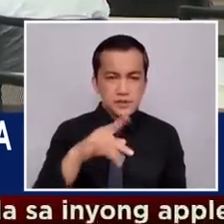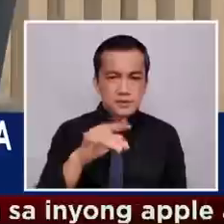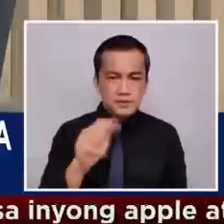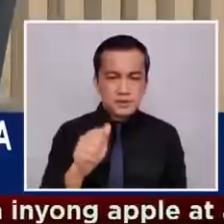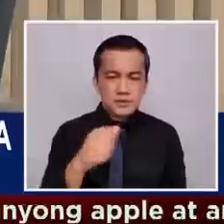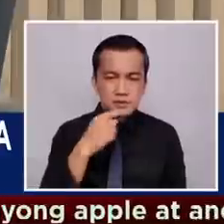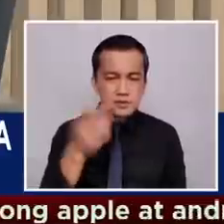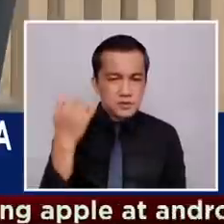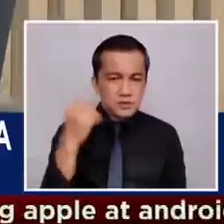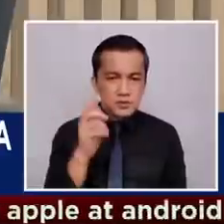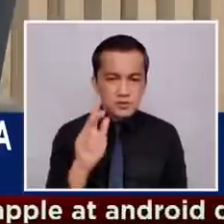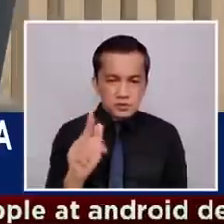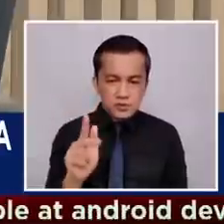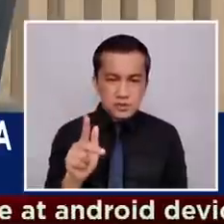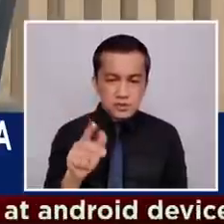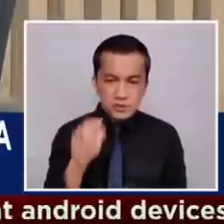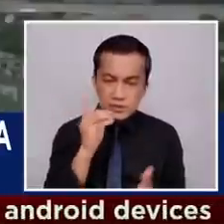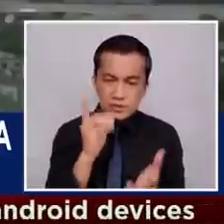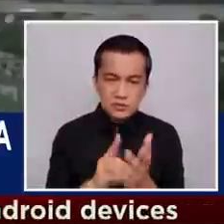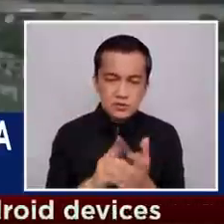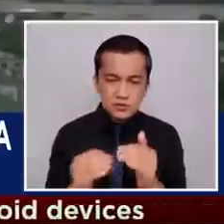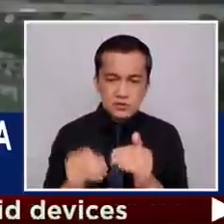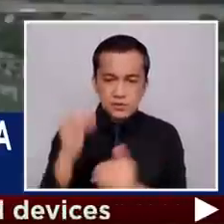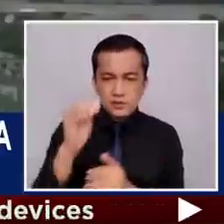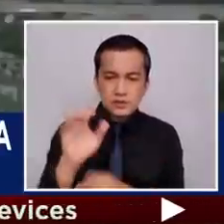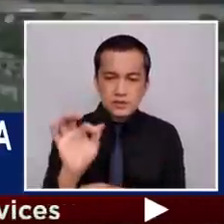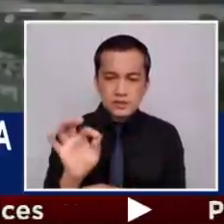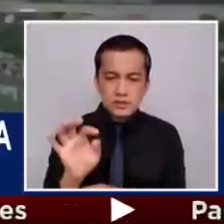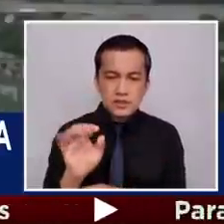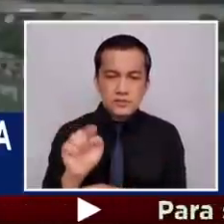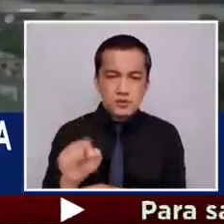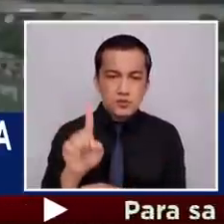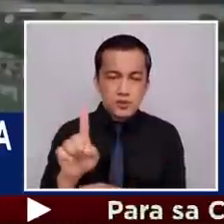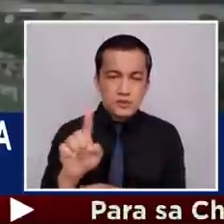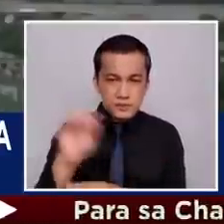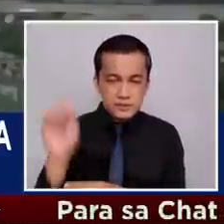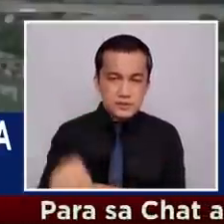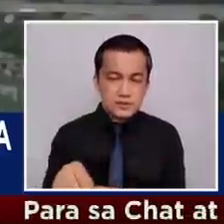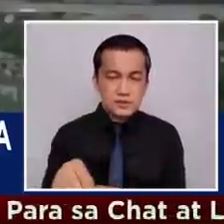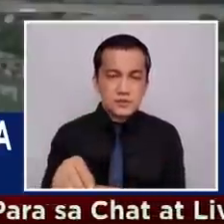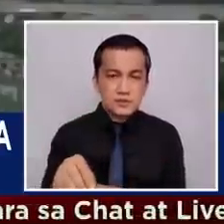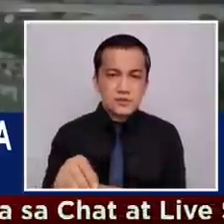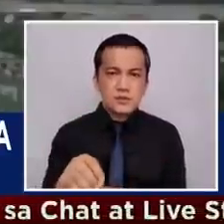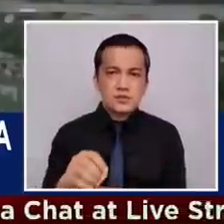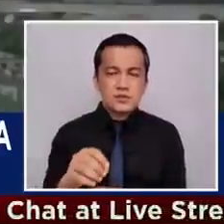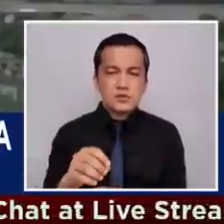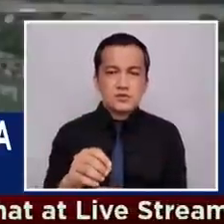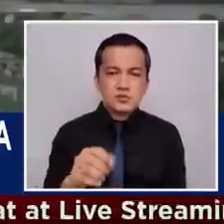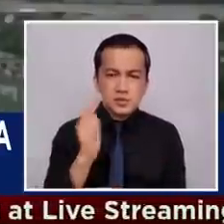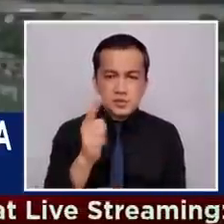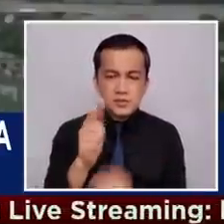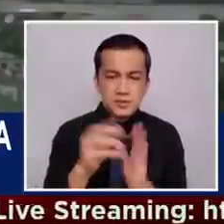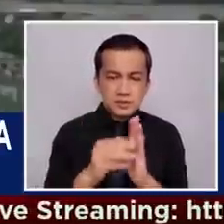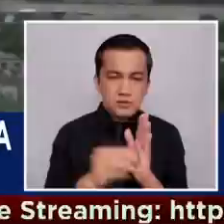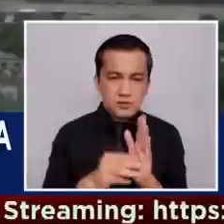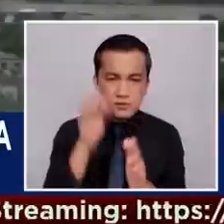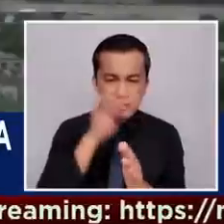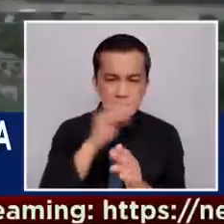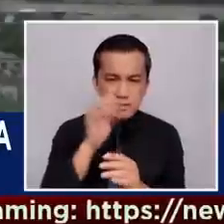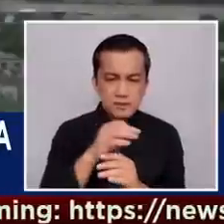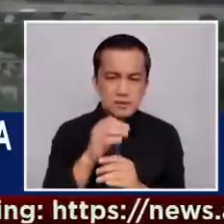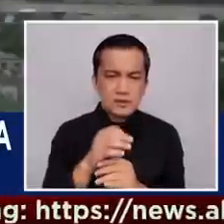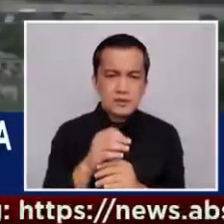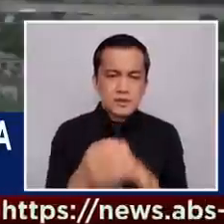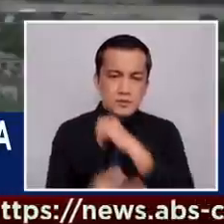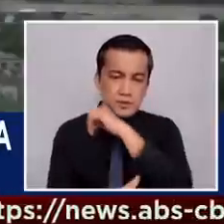noong 2021, umangat sa 19.1% o halos 20 milyong Pilipino ang poverty incidence